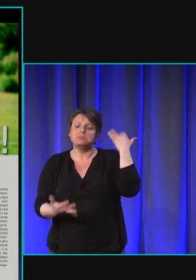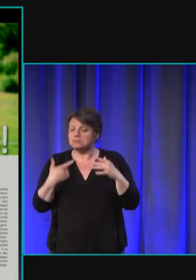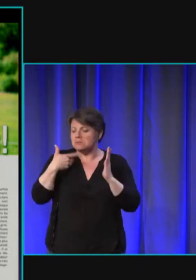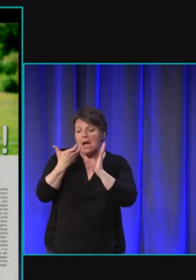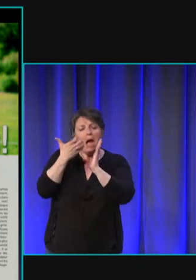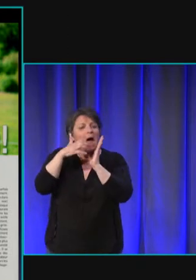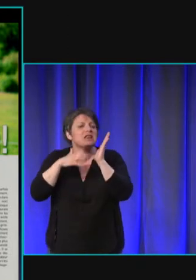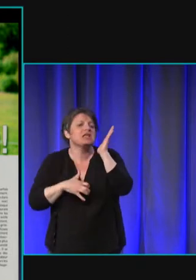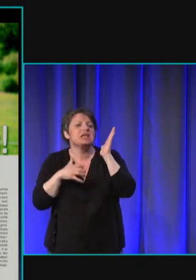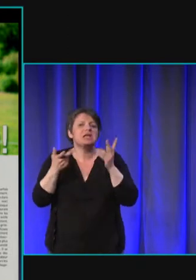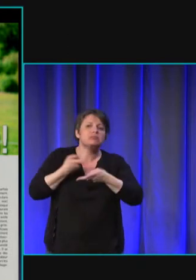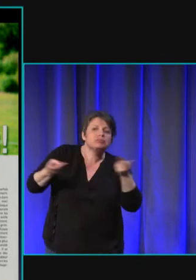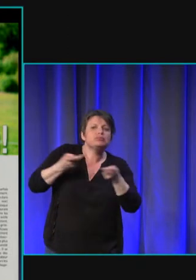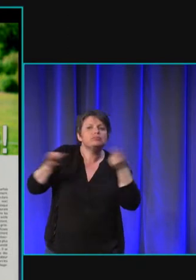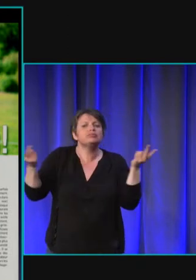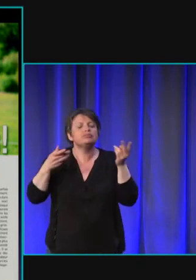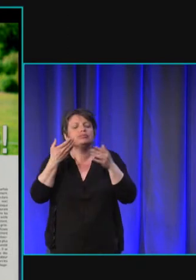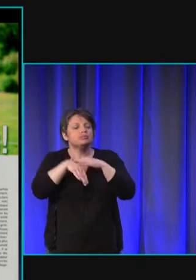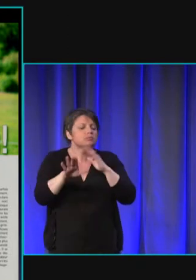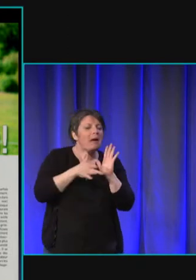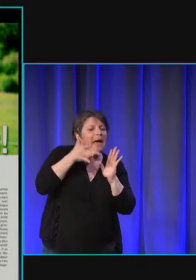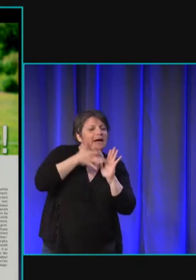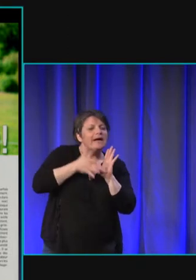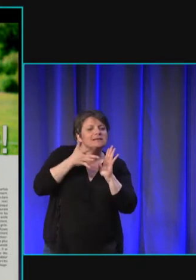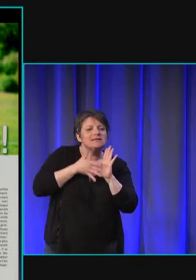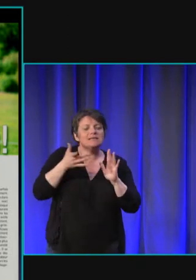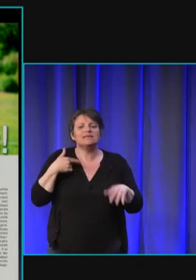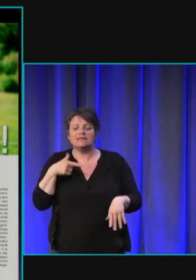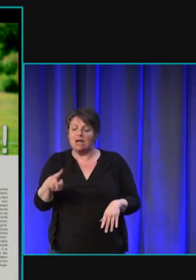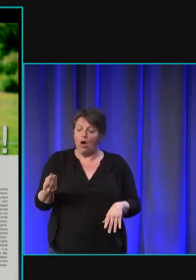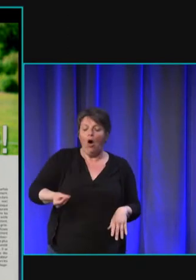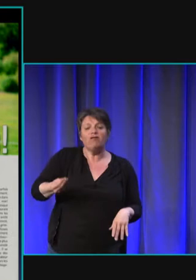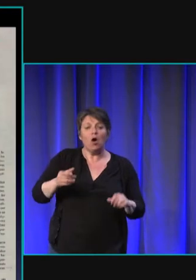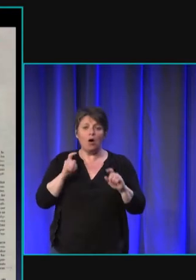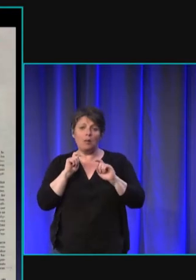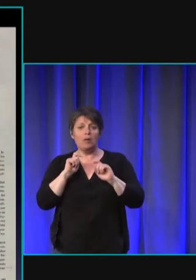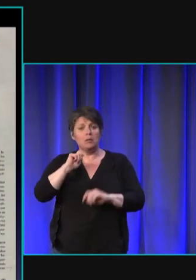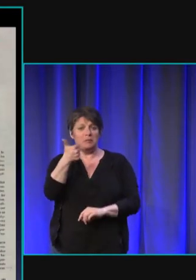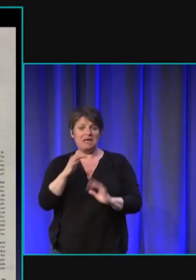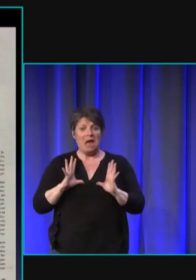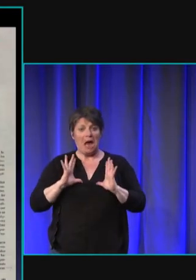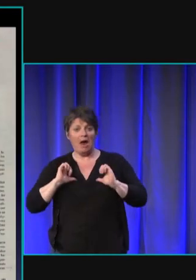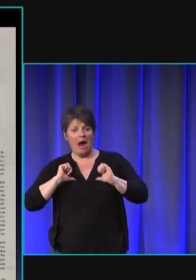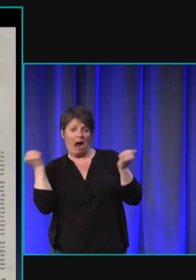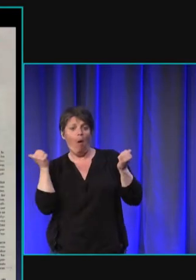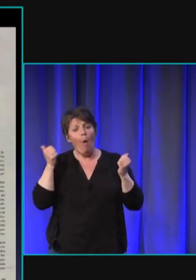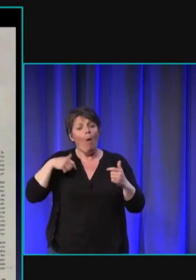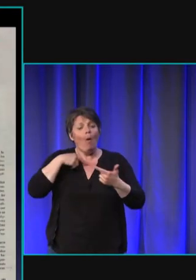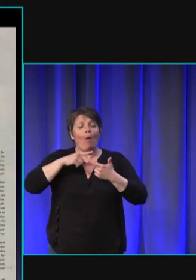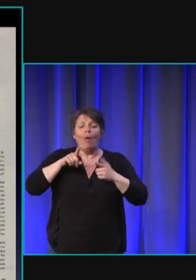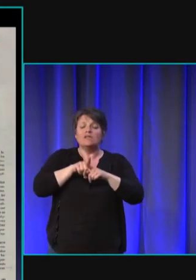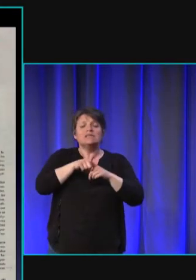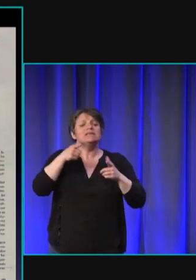articles aussi qui ont été publiés par la suite, Nos enfants, c'est héros, dans la revue Sport et Vie. Science et Vie aussi a